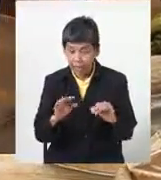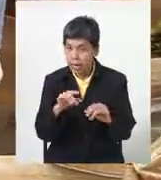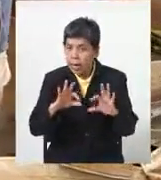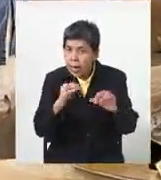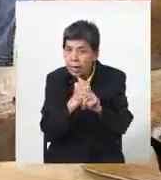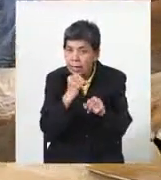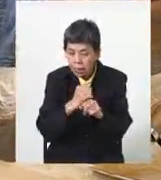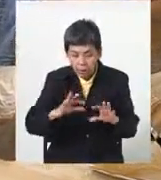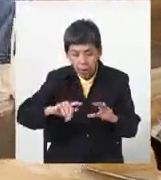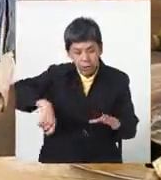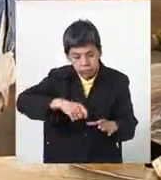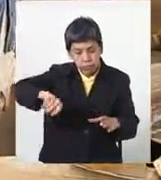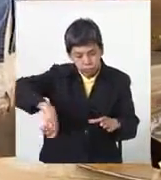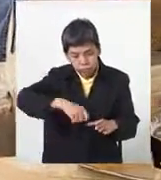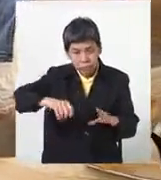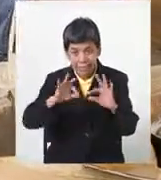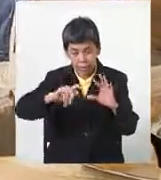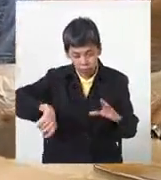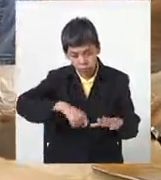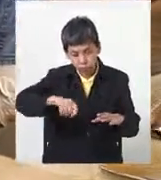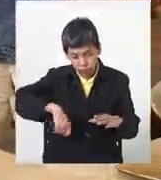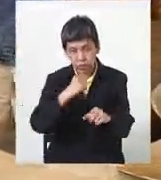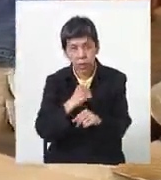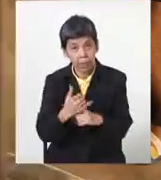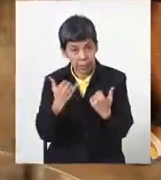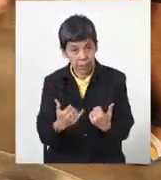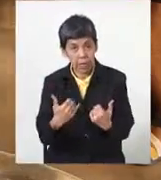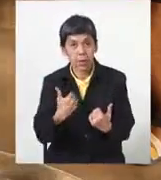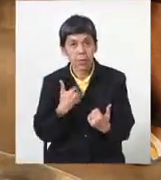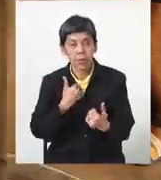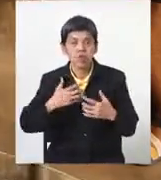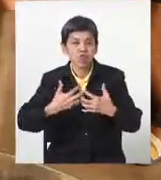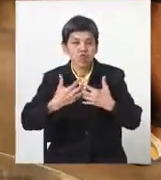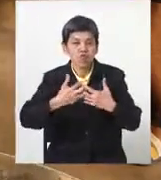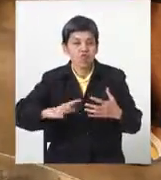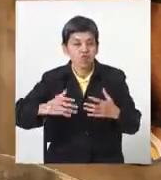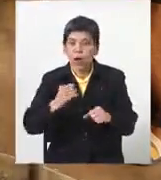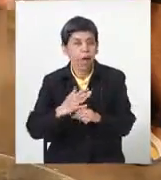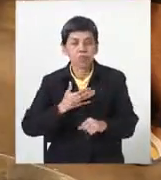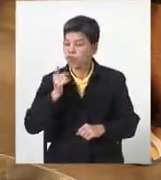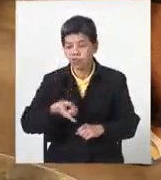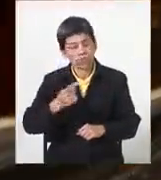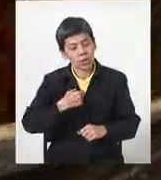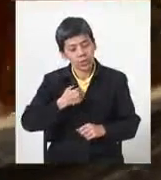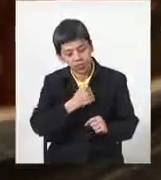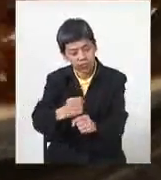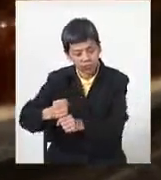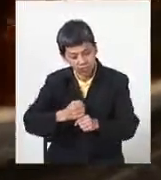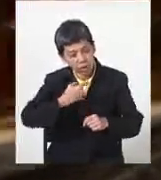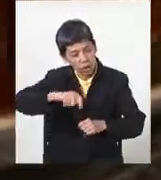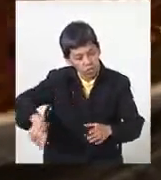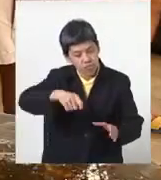ว่าเป็นก้อนครับแต่เราต้องมาตีมีกวิธีการตีน้ำตาลซึ่งปัจจุบันนี้เขจะใช้เป็นมอเตอร์ครับแต่ของเรานี่ยัง